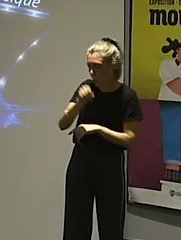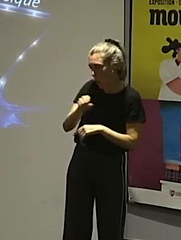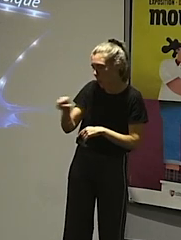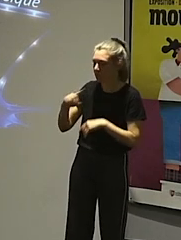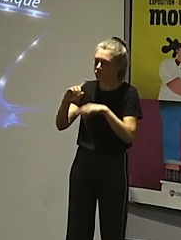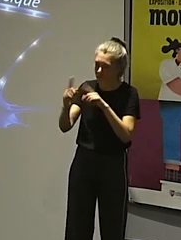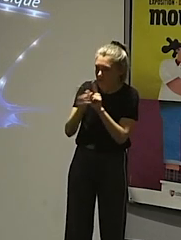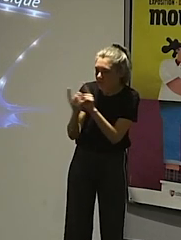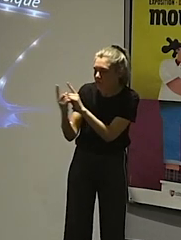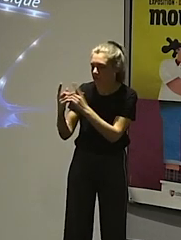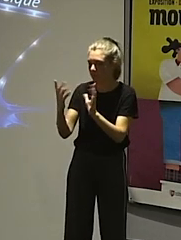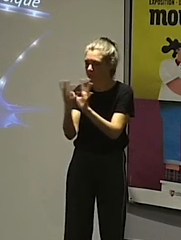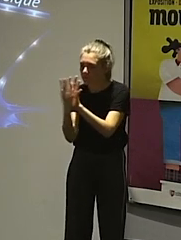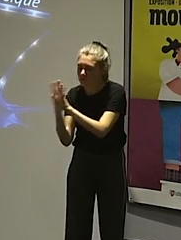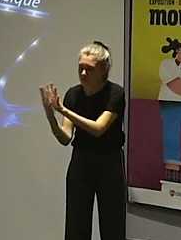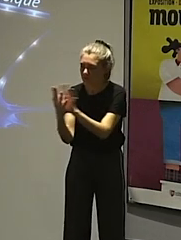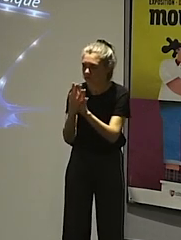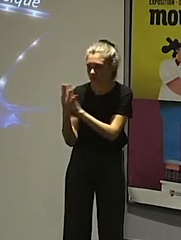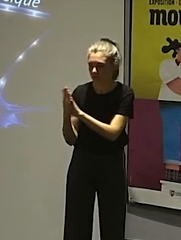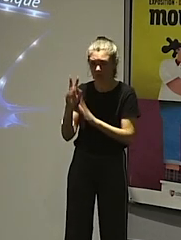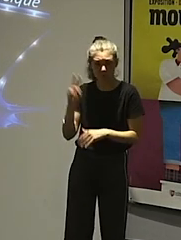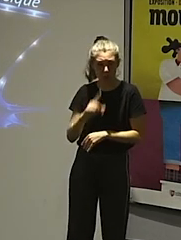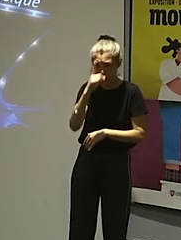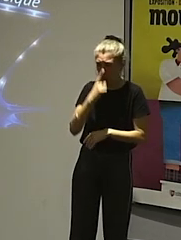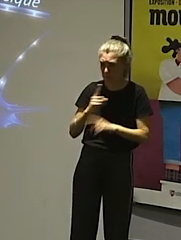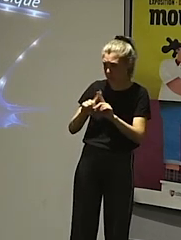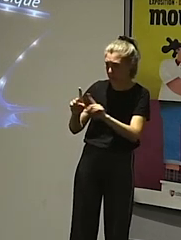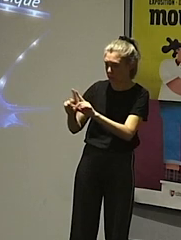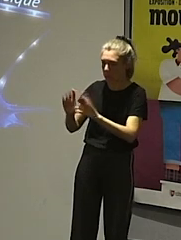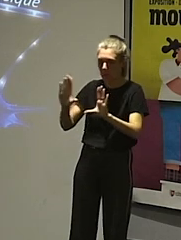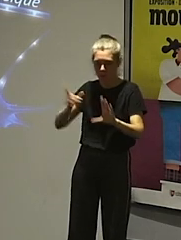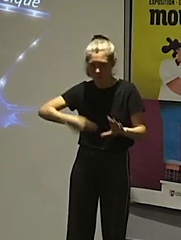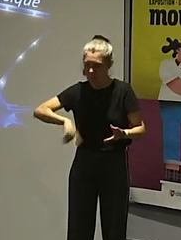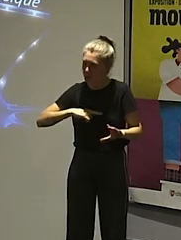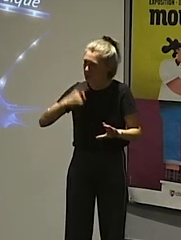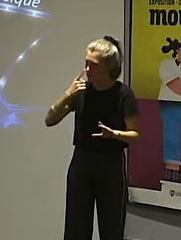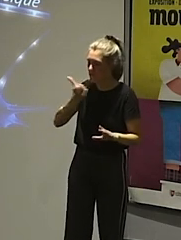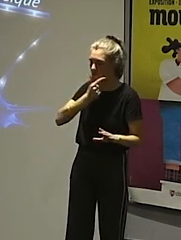gens de toutes sortes, mais on pouvait parler et jamais n'être jugé.